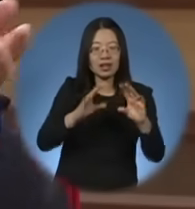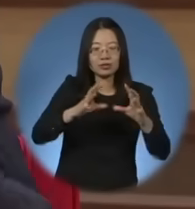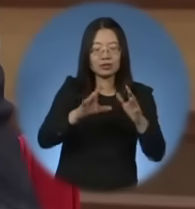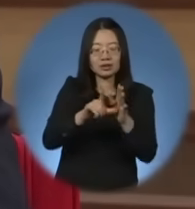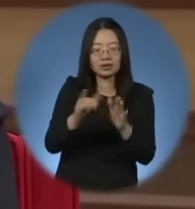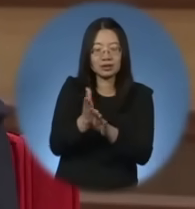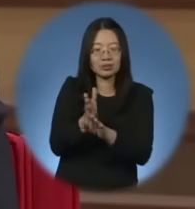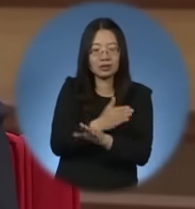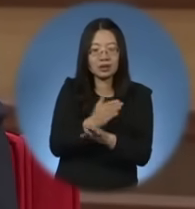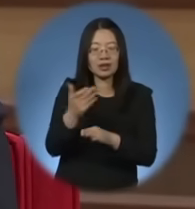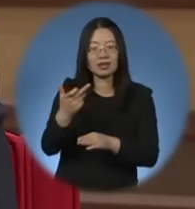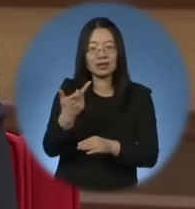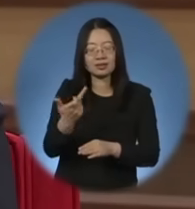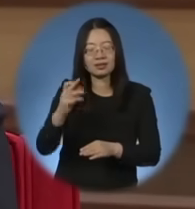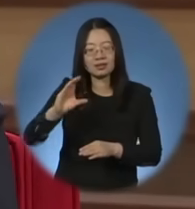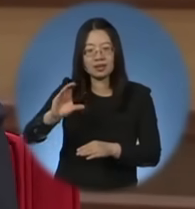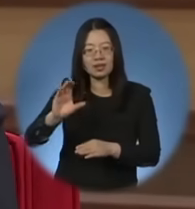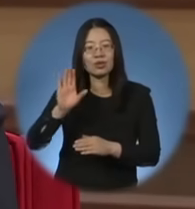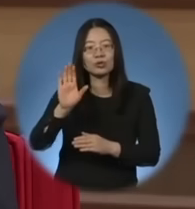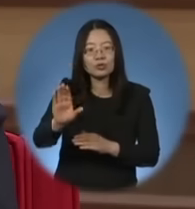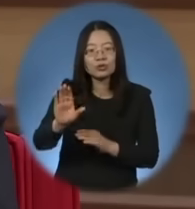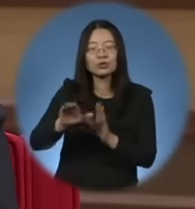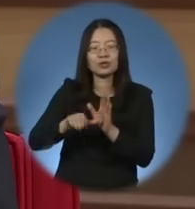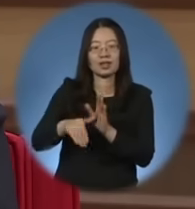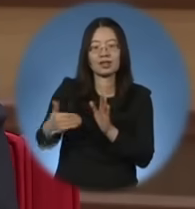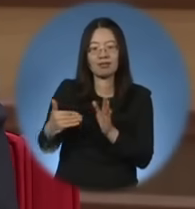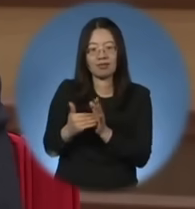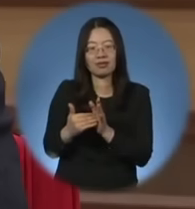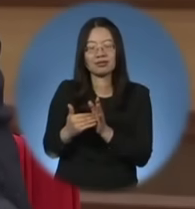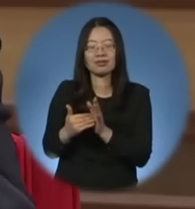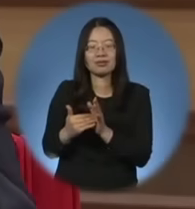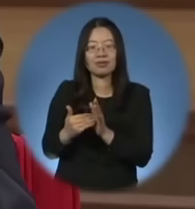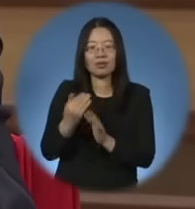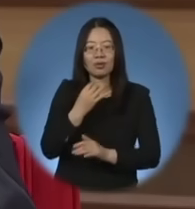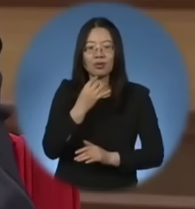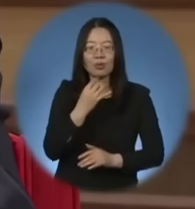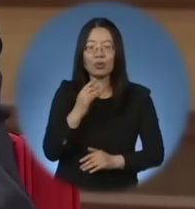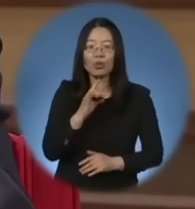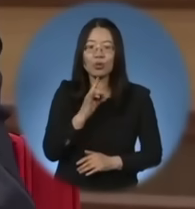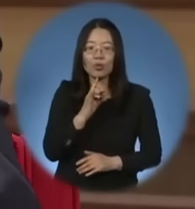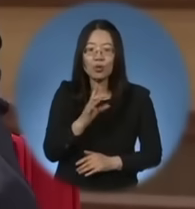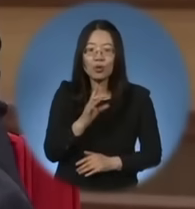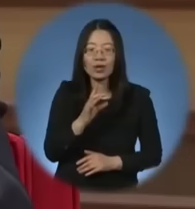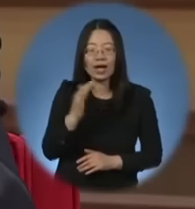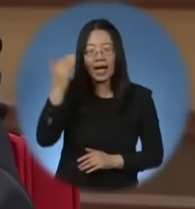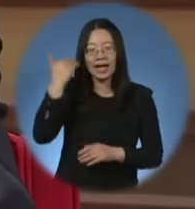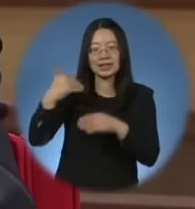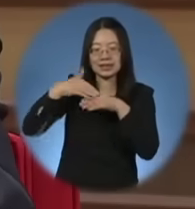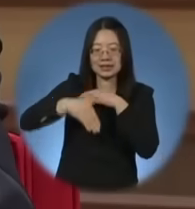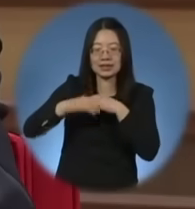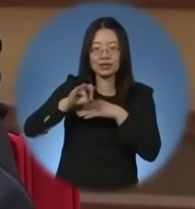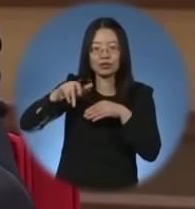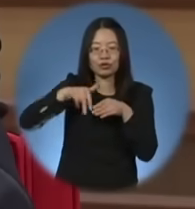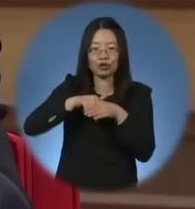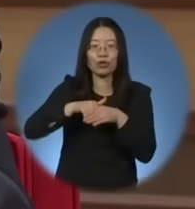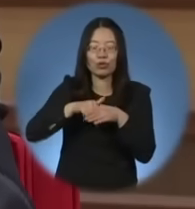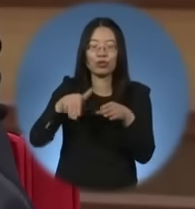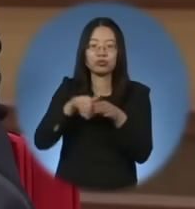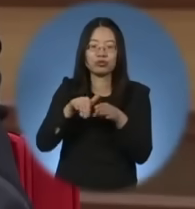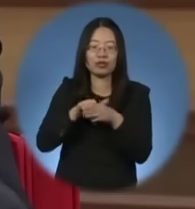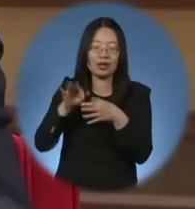삼국 시대부터 저 17세기 후반 때까지는네 어디까지나 리안 스타일